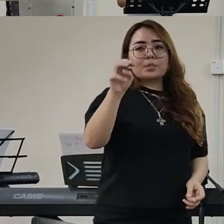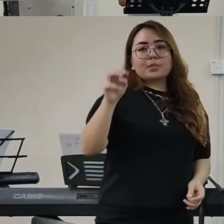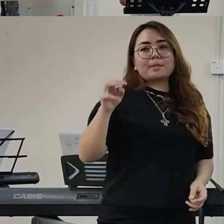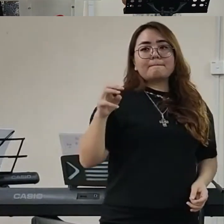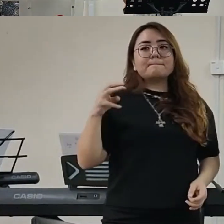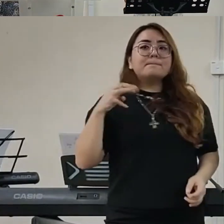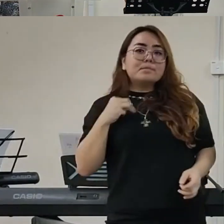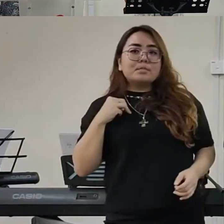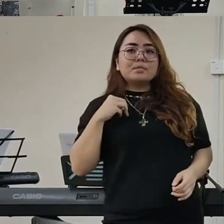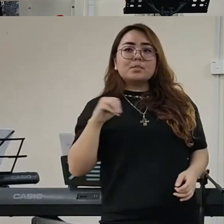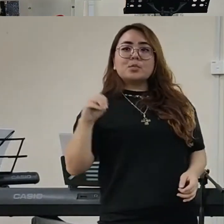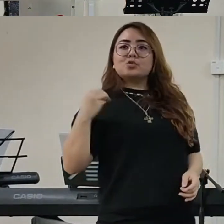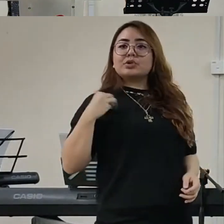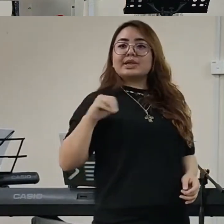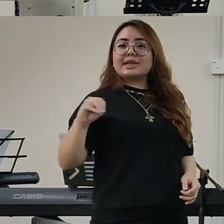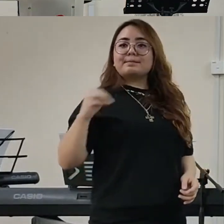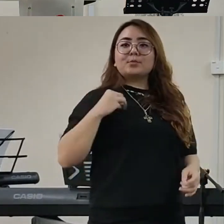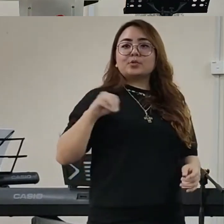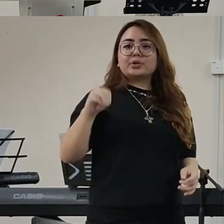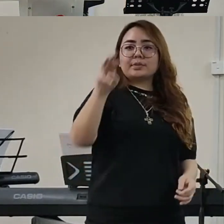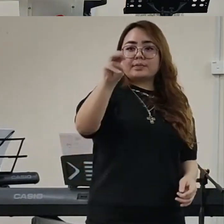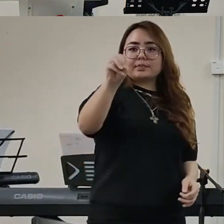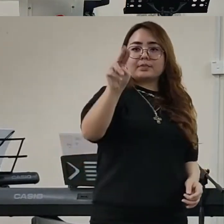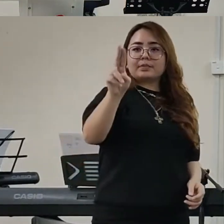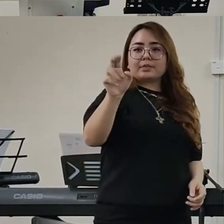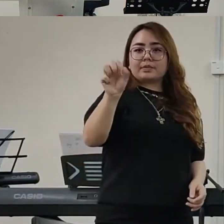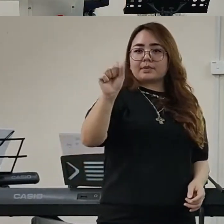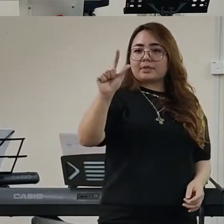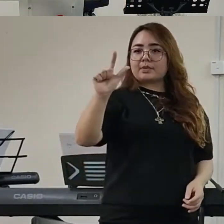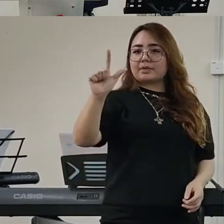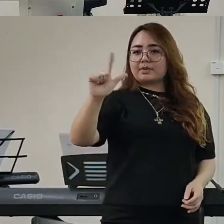有代表不同的那种宗教穆斯林